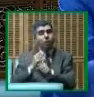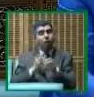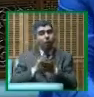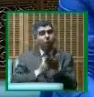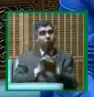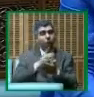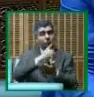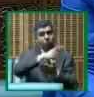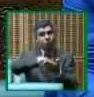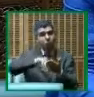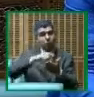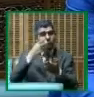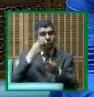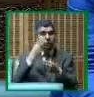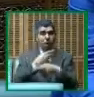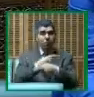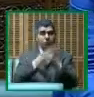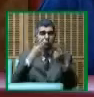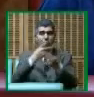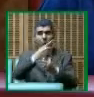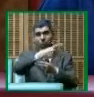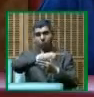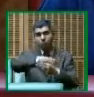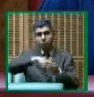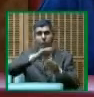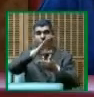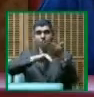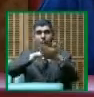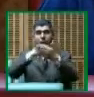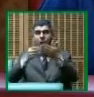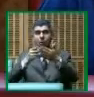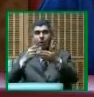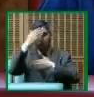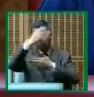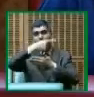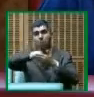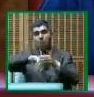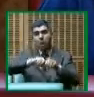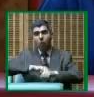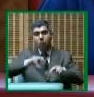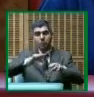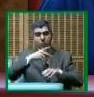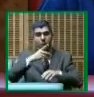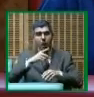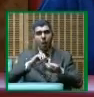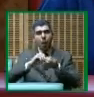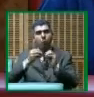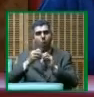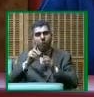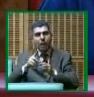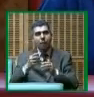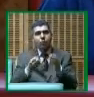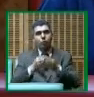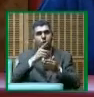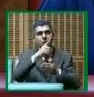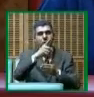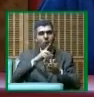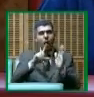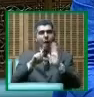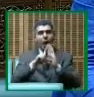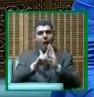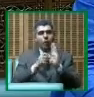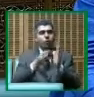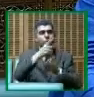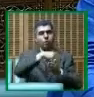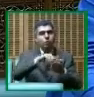الحكومة السابقة لدريس جطو اللي صارعت بنموذج أو واحد الرؤية استراتيجية لوضع برنامج